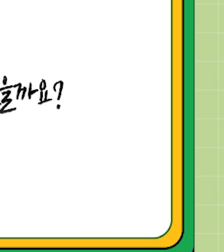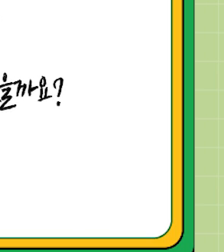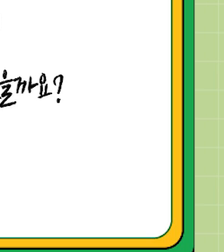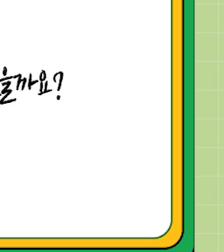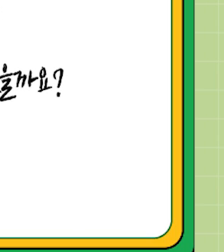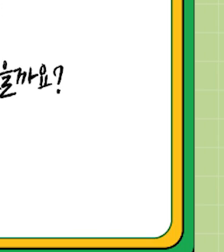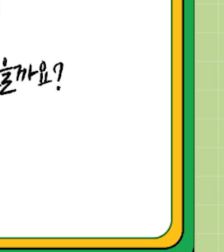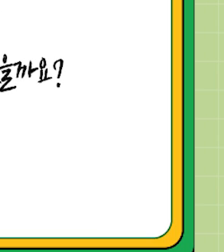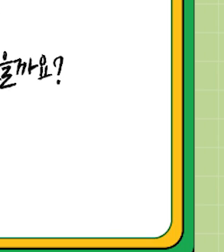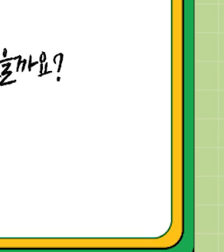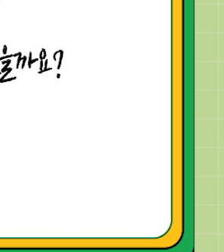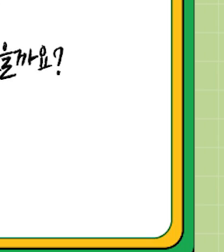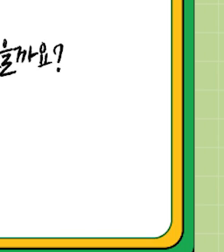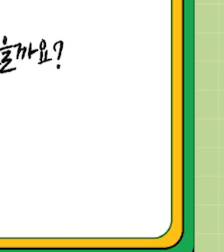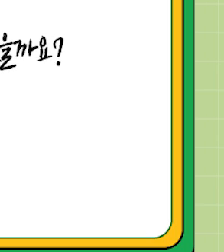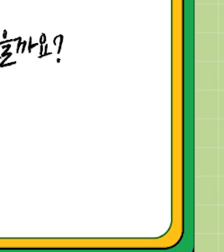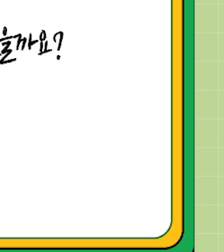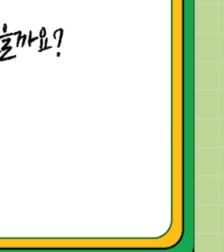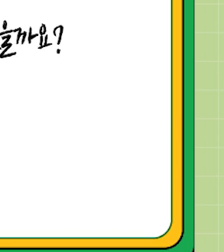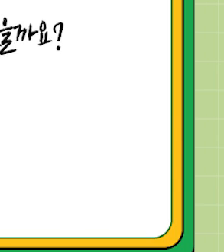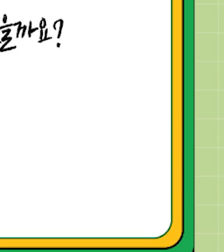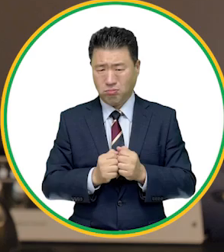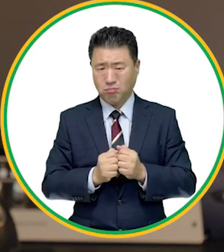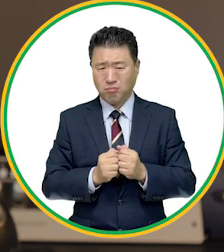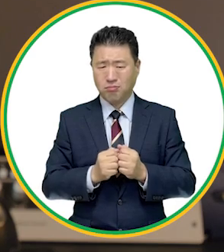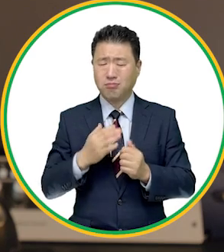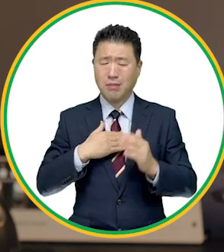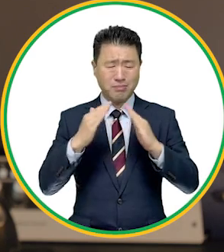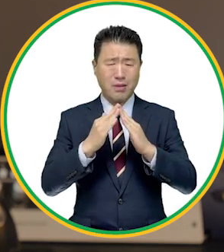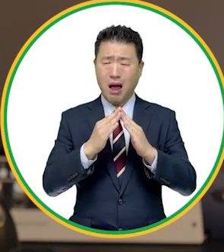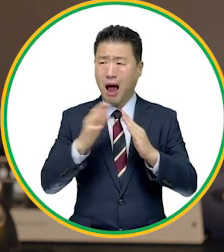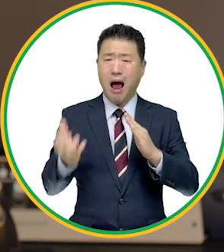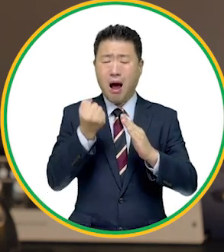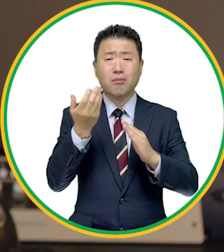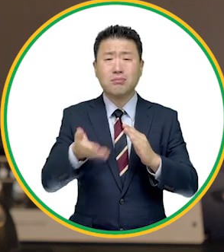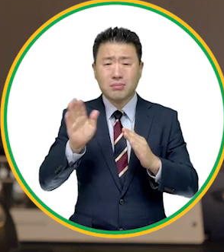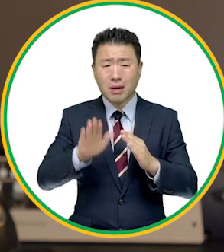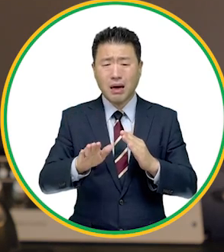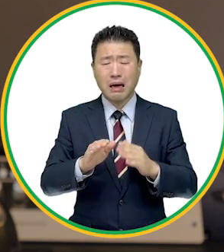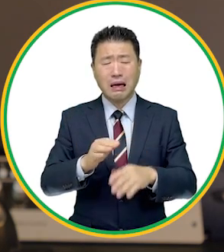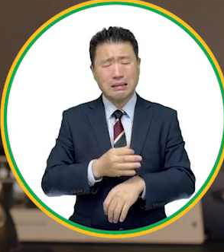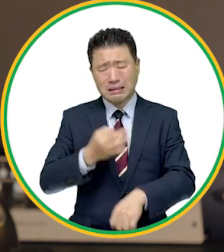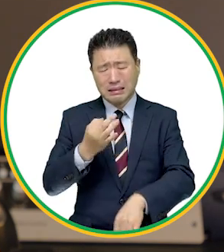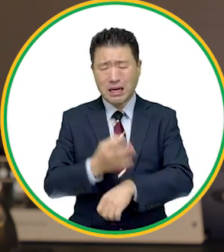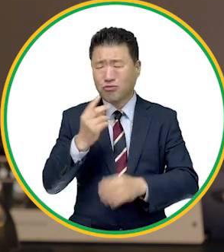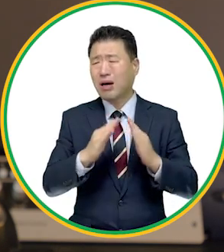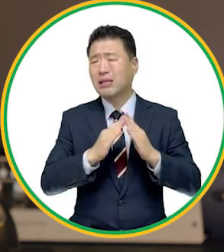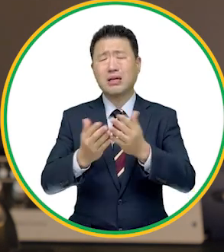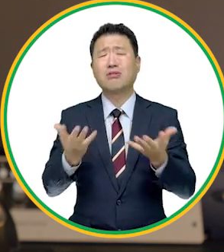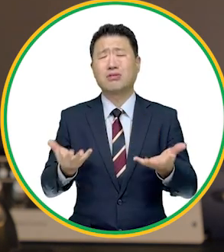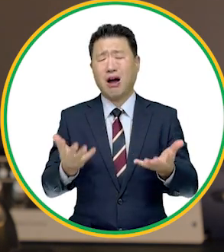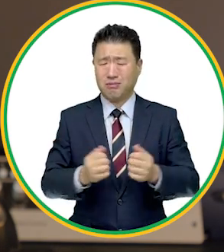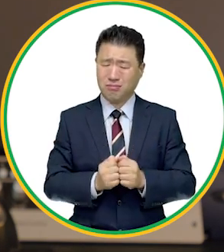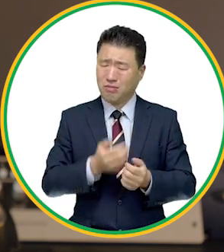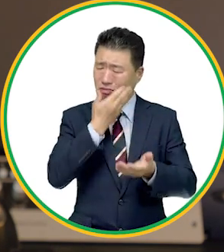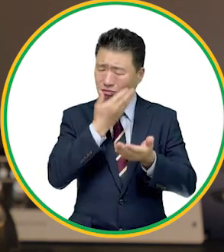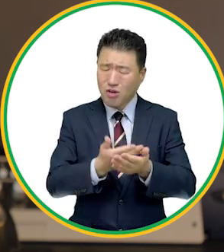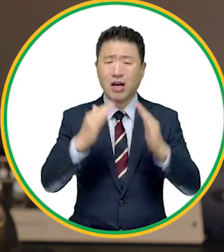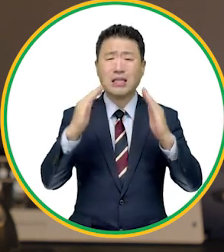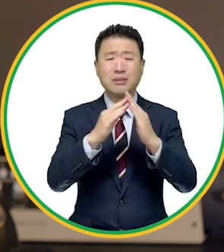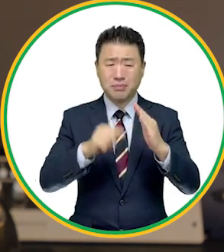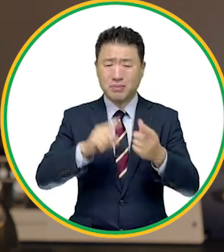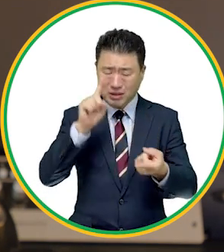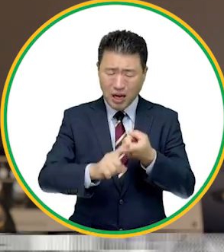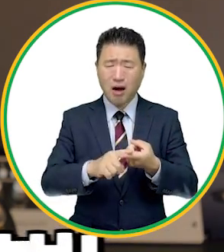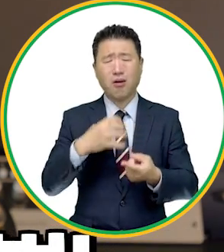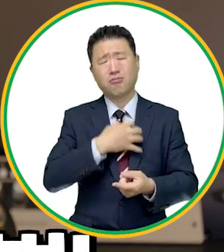저희가 주택연금에 가입할 수 있는 방법은 없을까요? 내 집 마련의 꿈을 이뤘는데 다시 이사를 가야 한다니요. 소중한